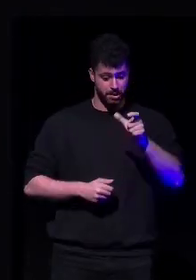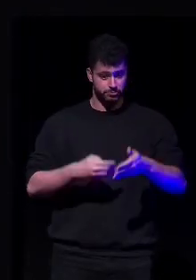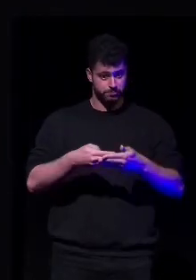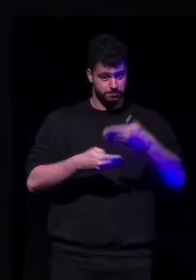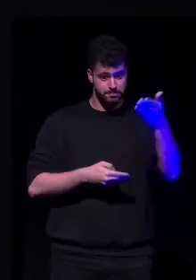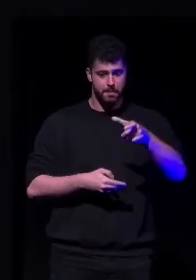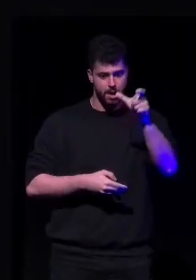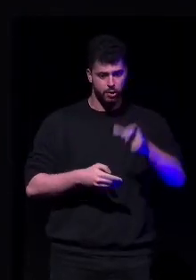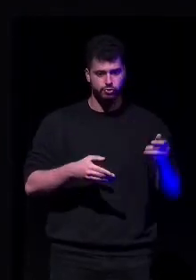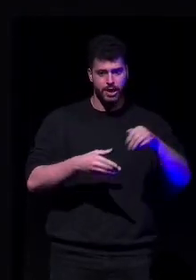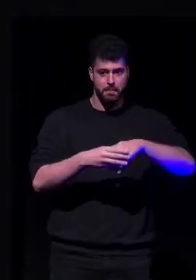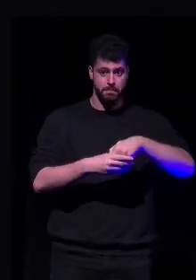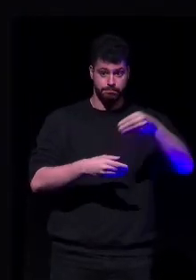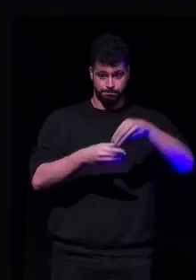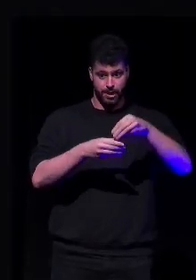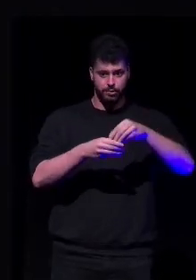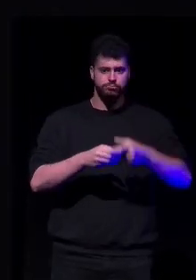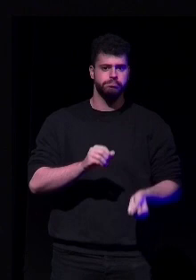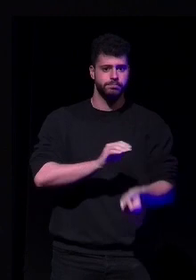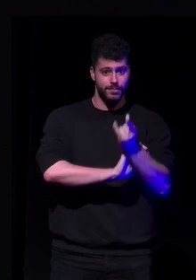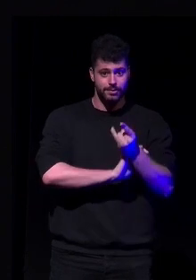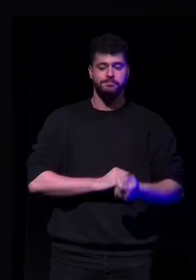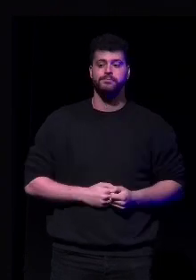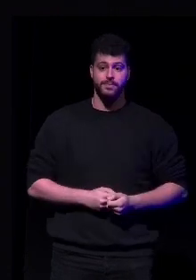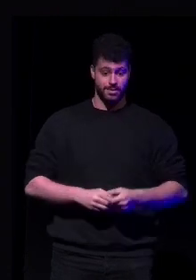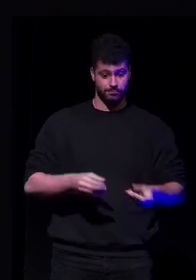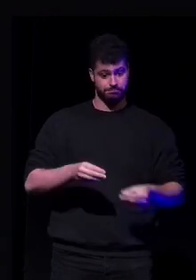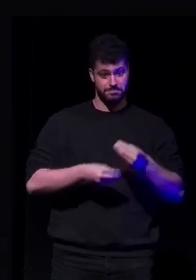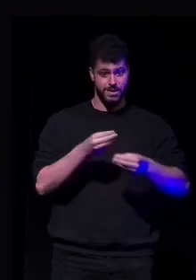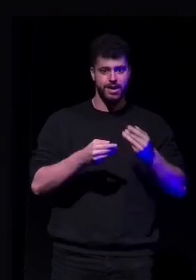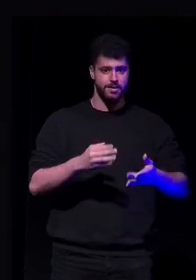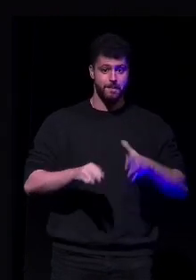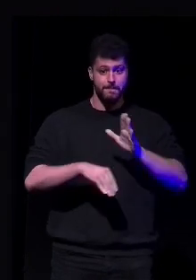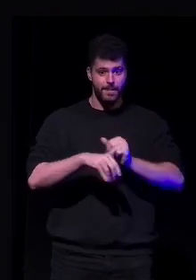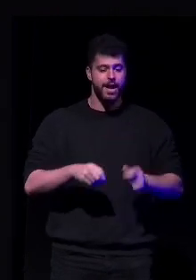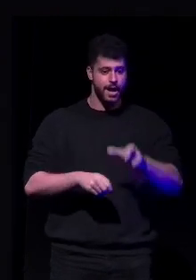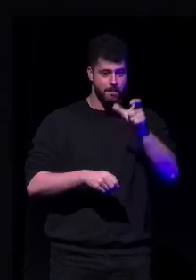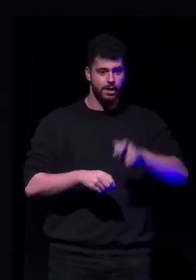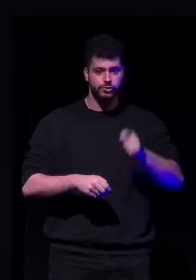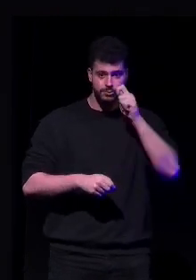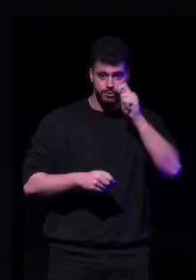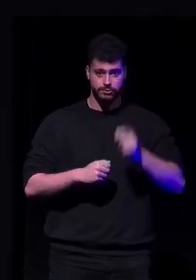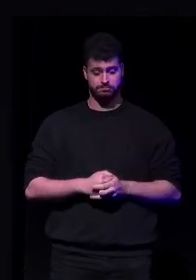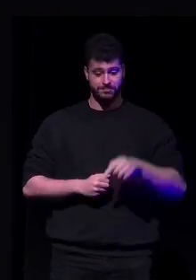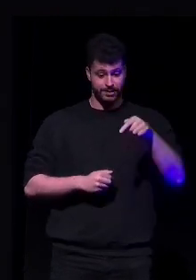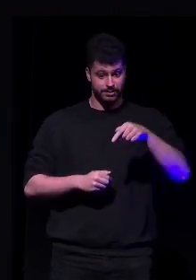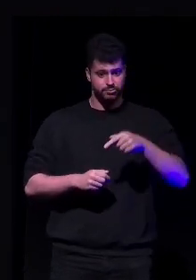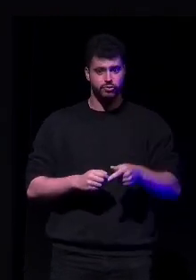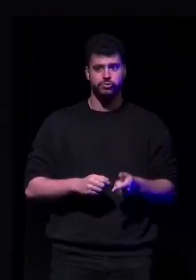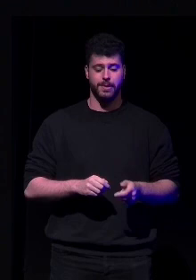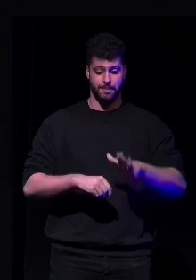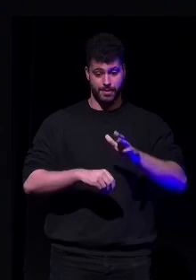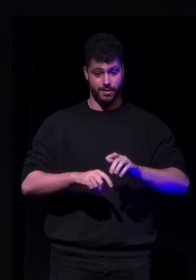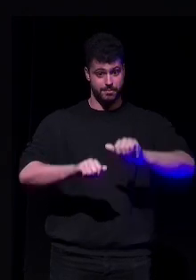creadors de contingut d'arreu del món fan en benefici dels viatgers i de la indústria turística. Aquests premis són d'àmbit internacional,